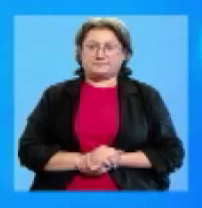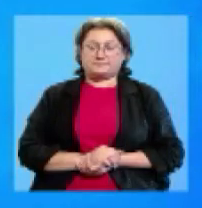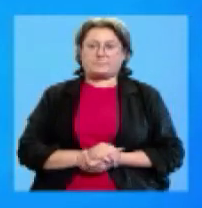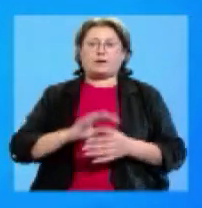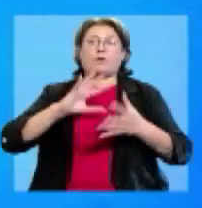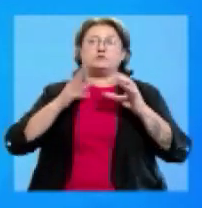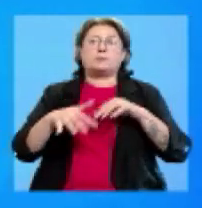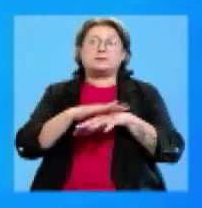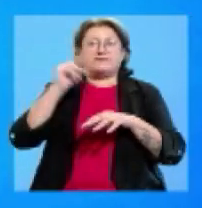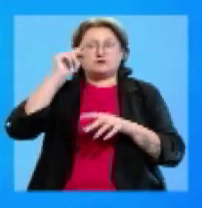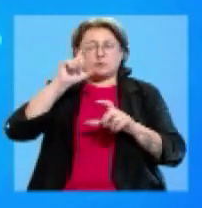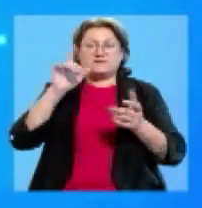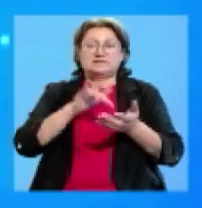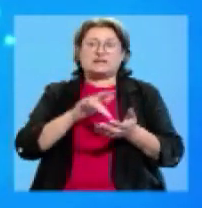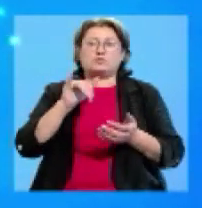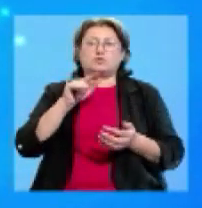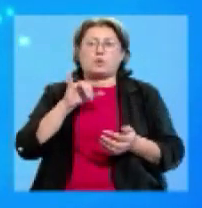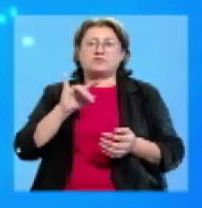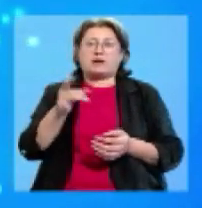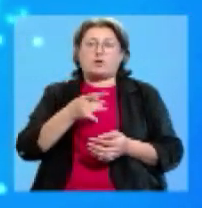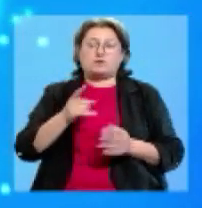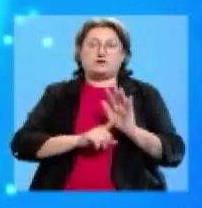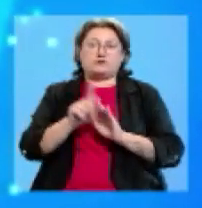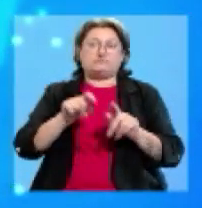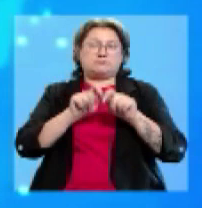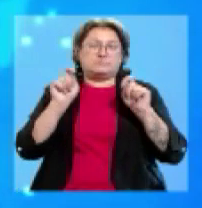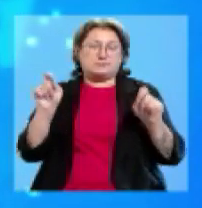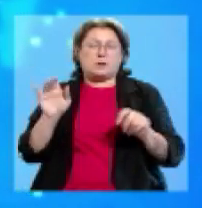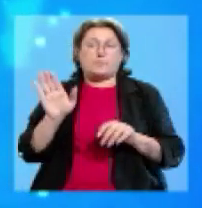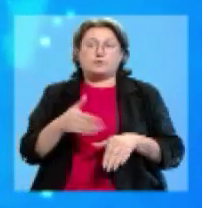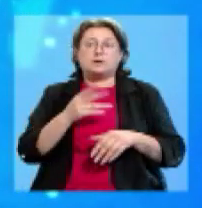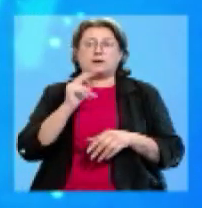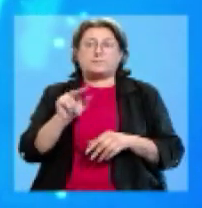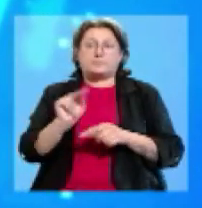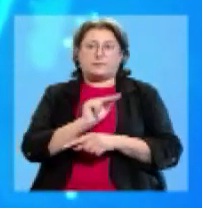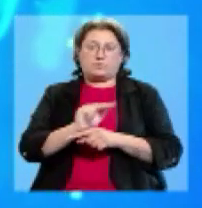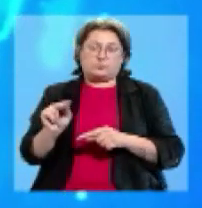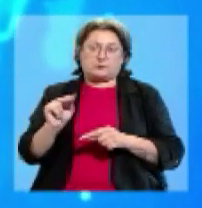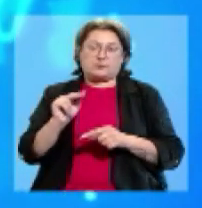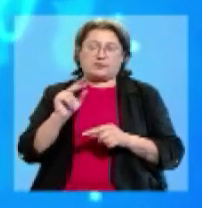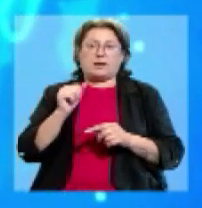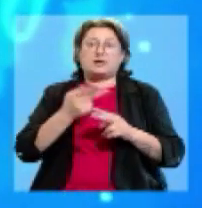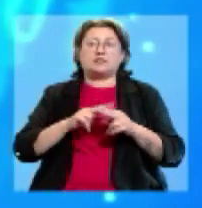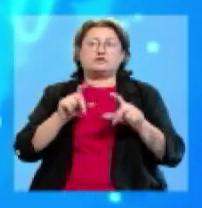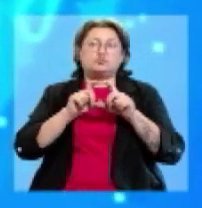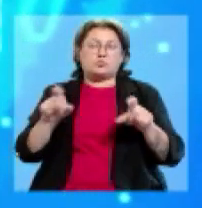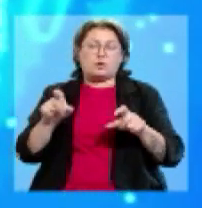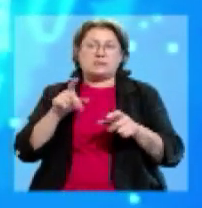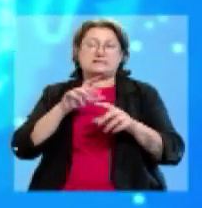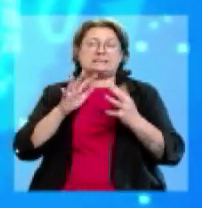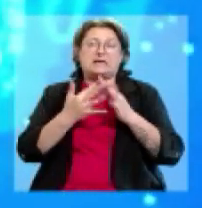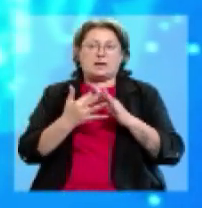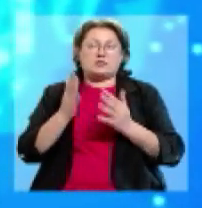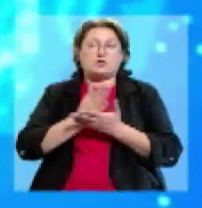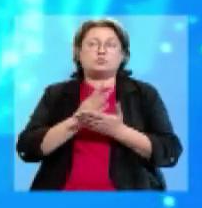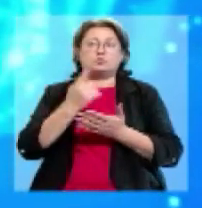Ұзынкөл ауданының орталығындағы жалпы білім беретін мектеп күрделі жөндеуден кейін пайдалануға берілді. Облыс орталығынан 150 шақырым